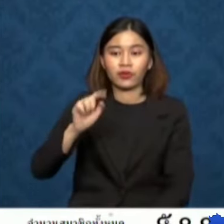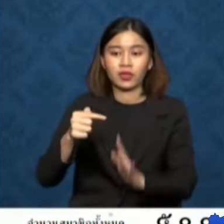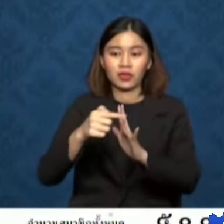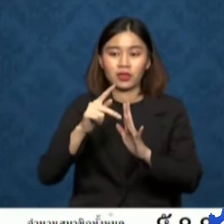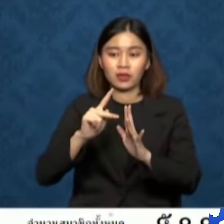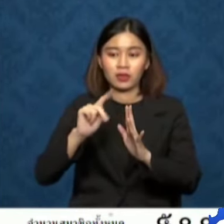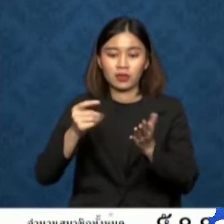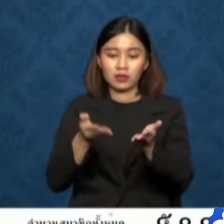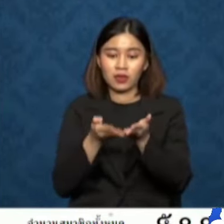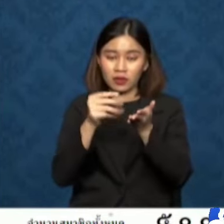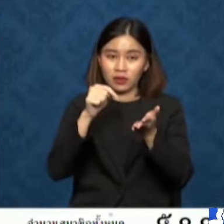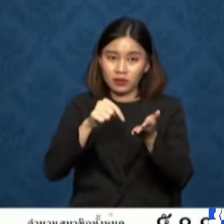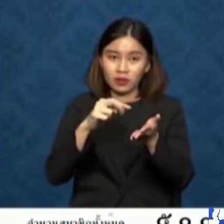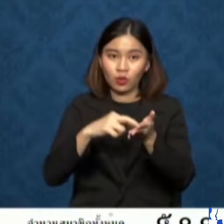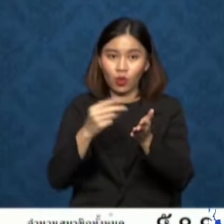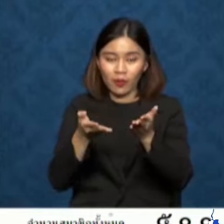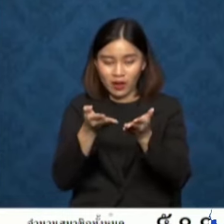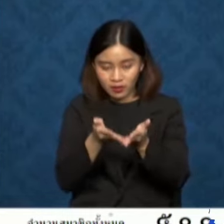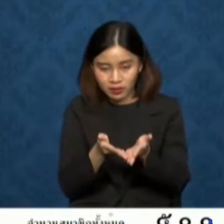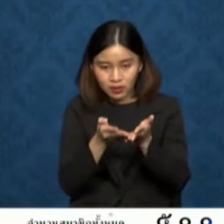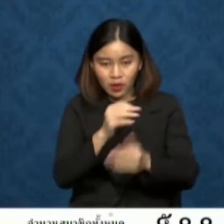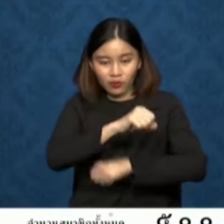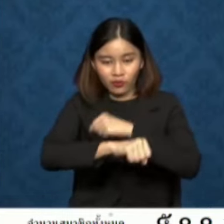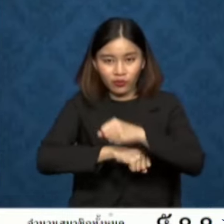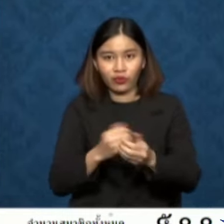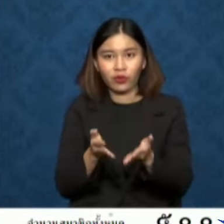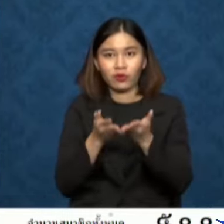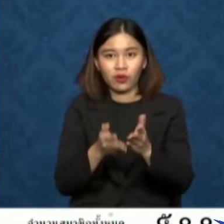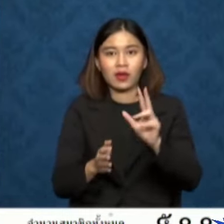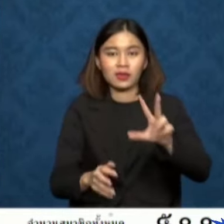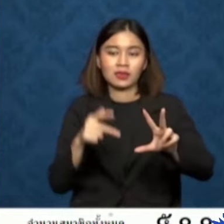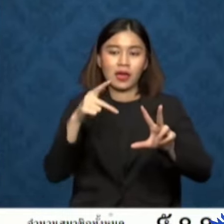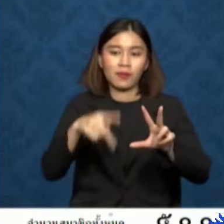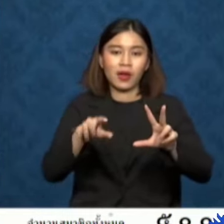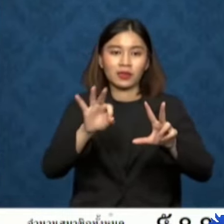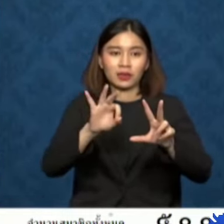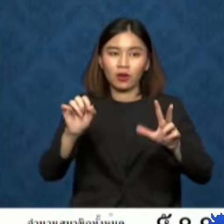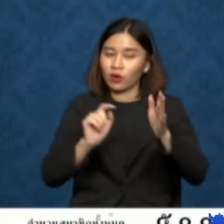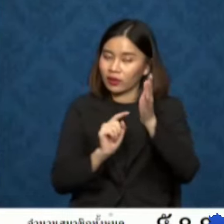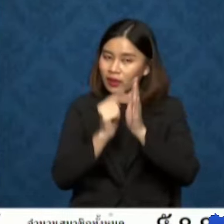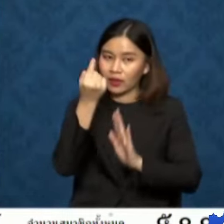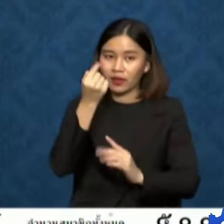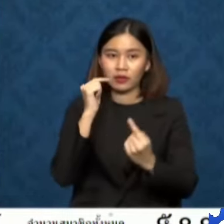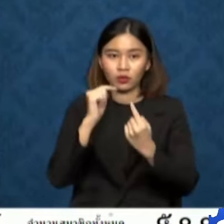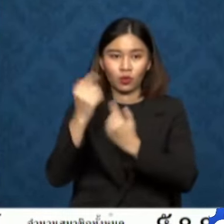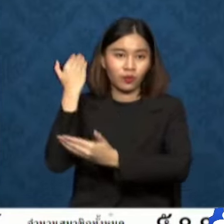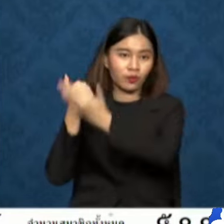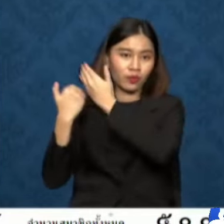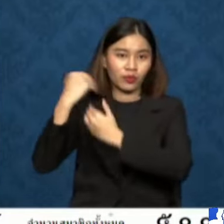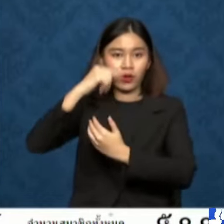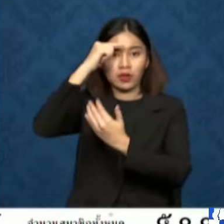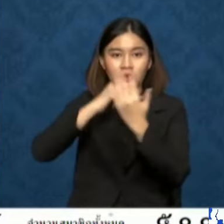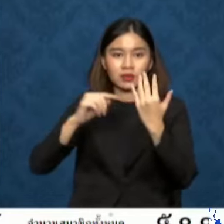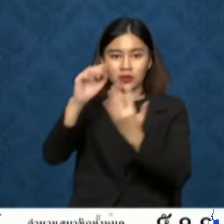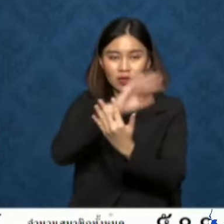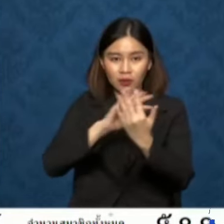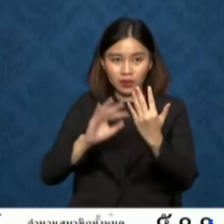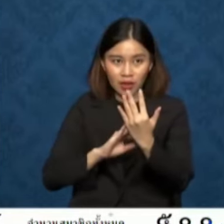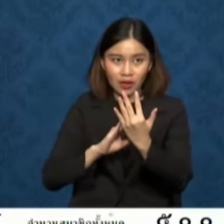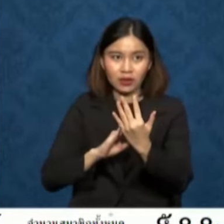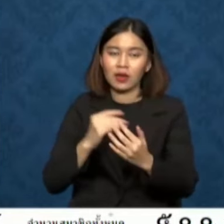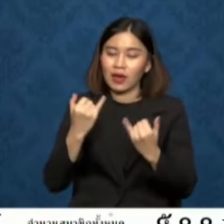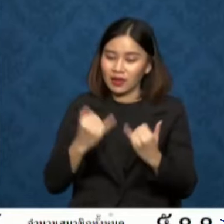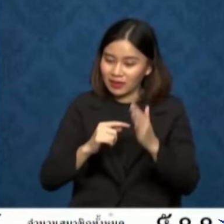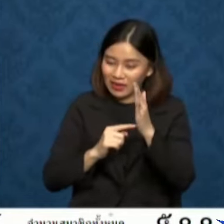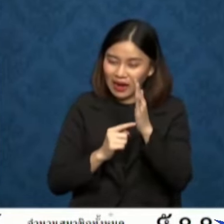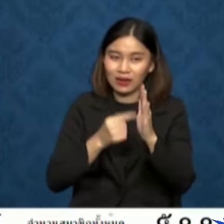ฮะคือเป็นการต่อเรือลบขนาดระวง 39ไตันครั้งแรกในประวัติศาสตร์ชาติไทยย้ำว่านี่